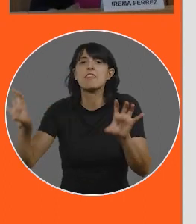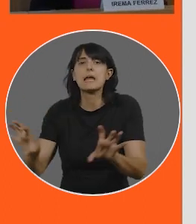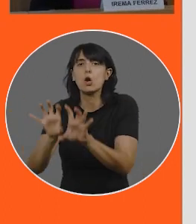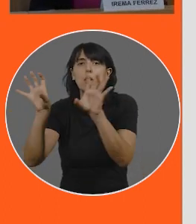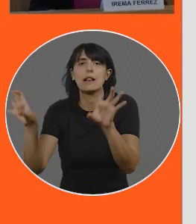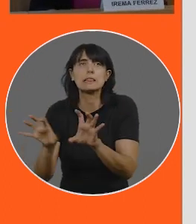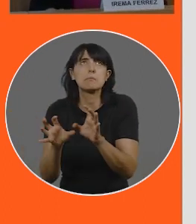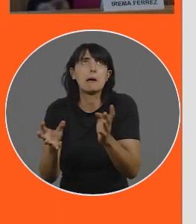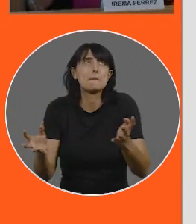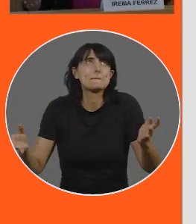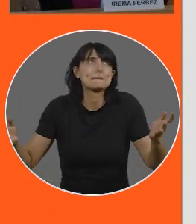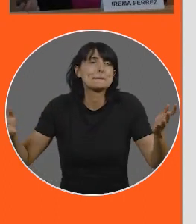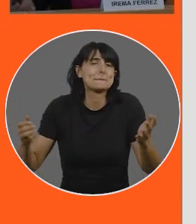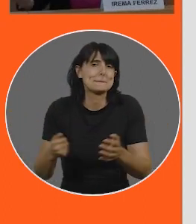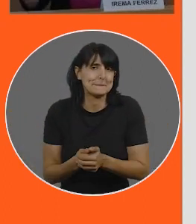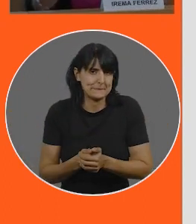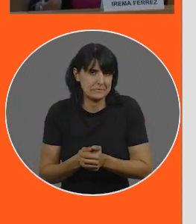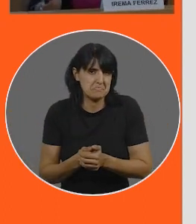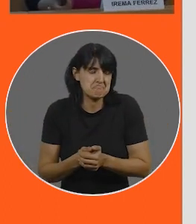si és decorativa,